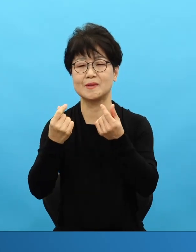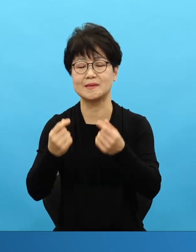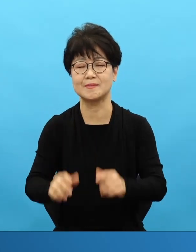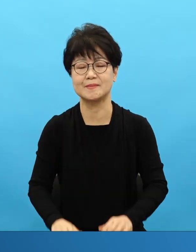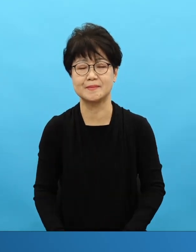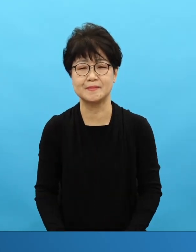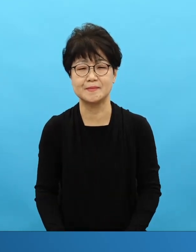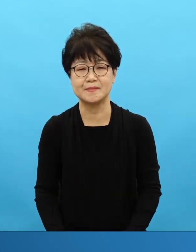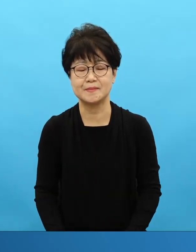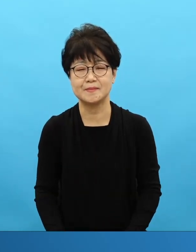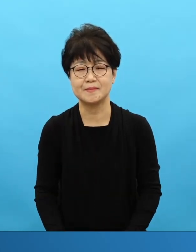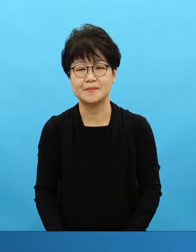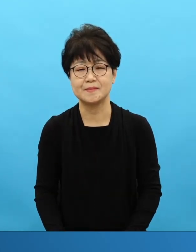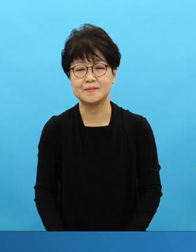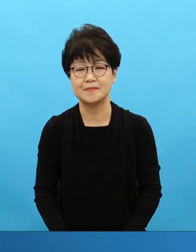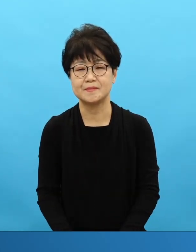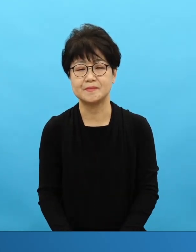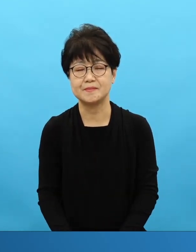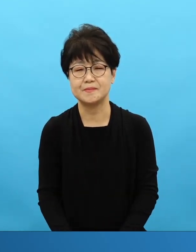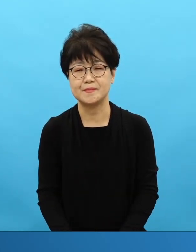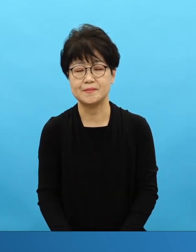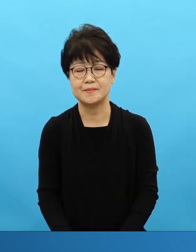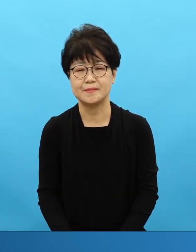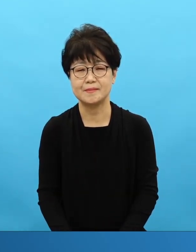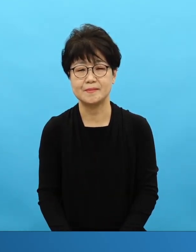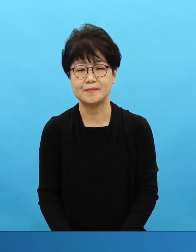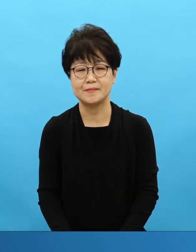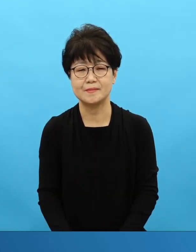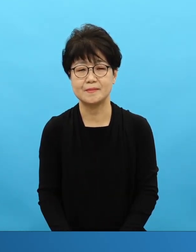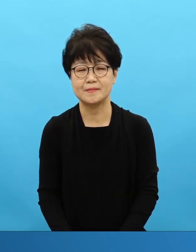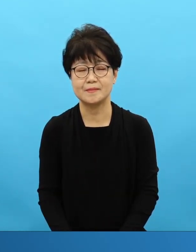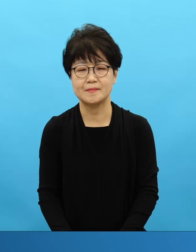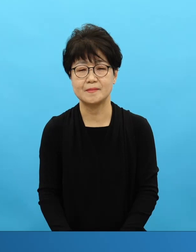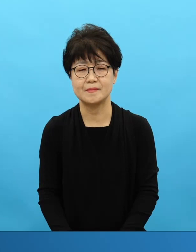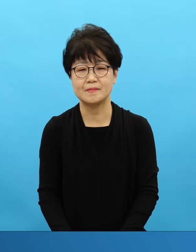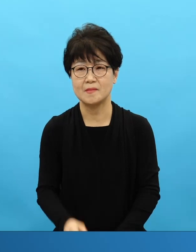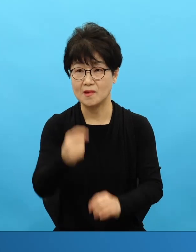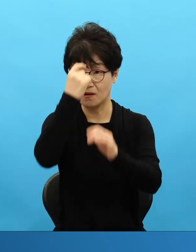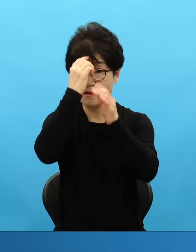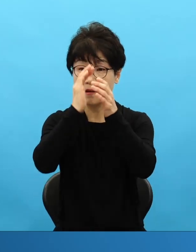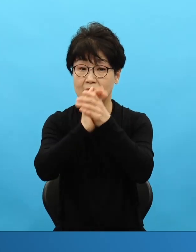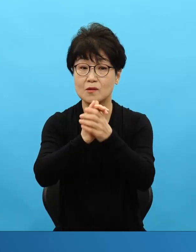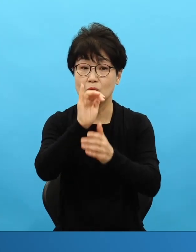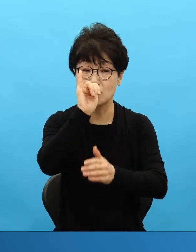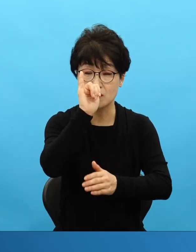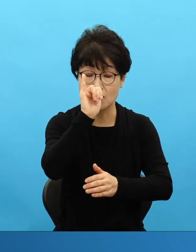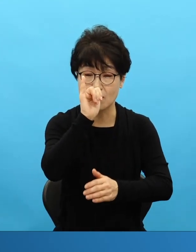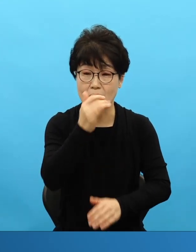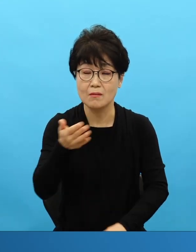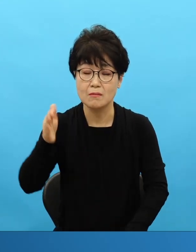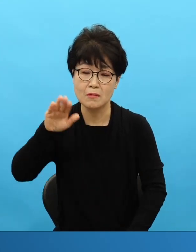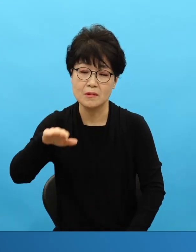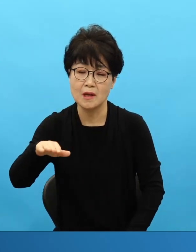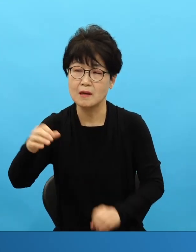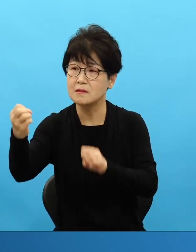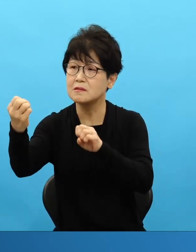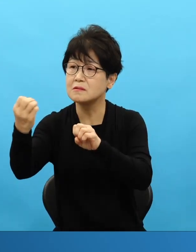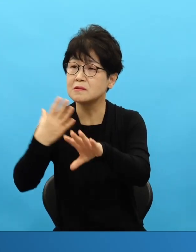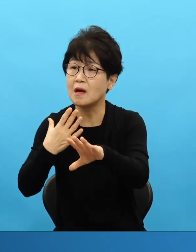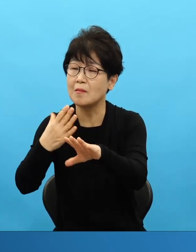하는데 도대체 응답의 시간표는 뭐냐 이거죠. While doing this prayer, what is the time schedule of